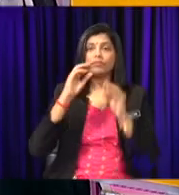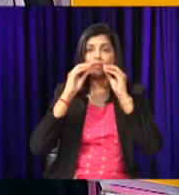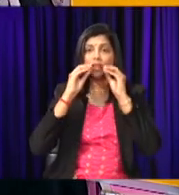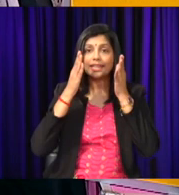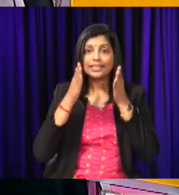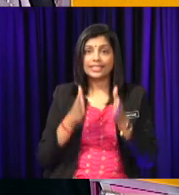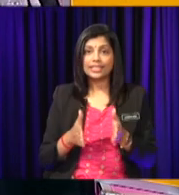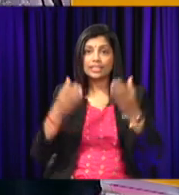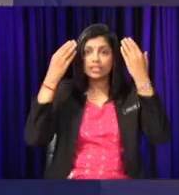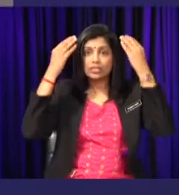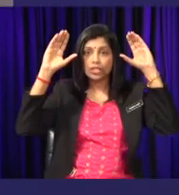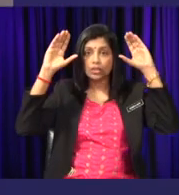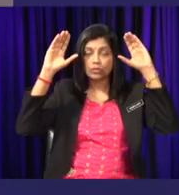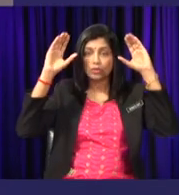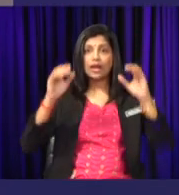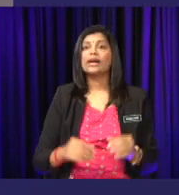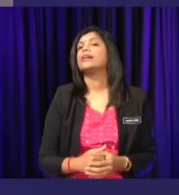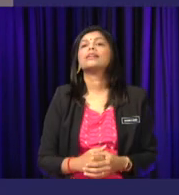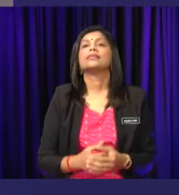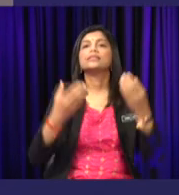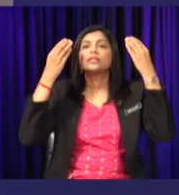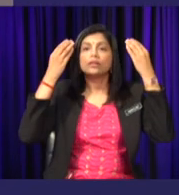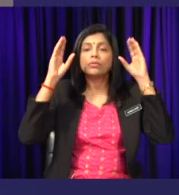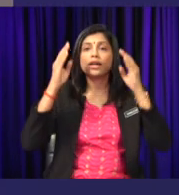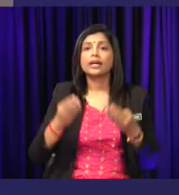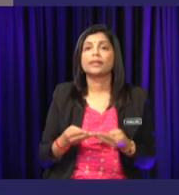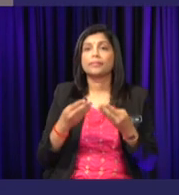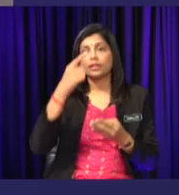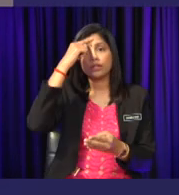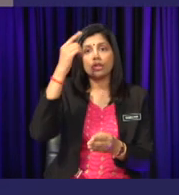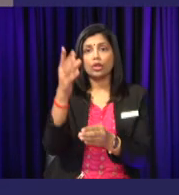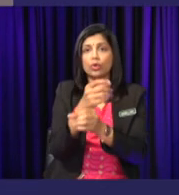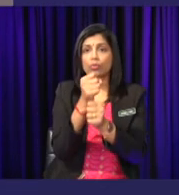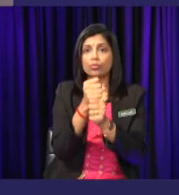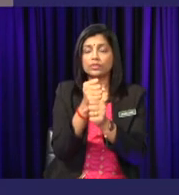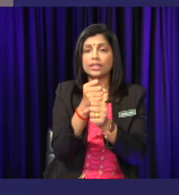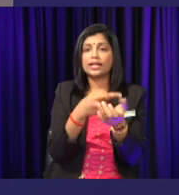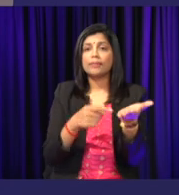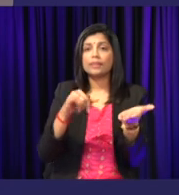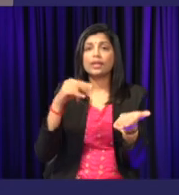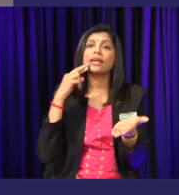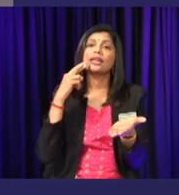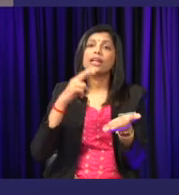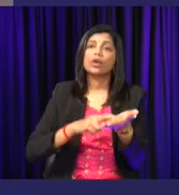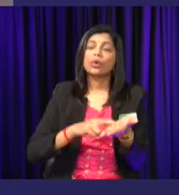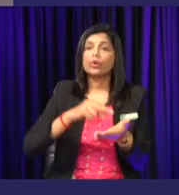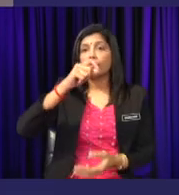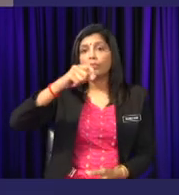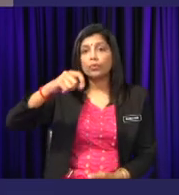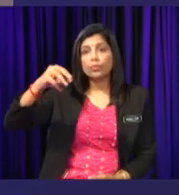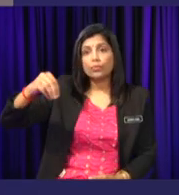guru lah saya akan beri rumusanlah ya tentang arikot yang murid lengkapkan dalam